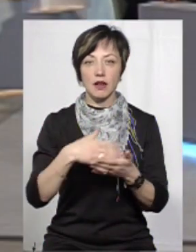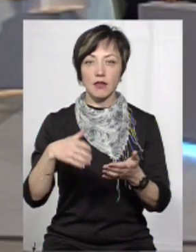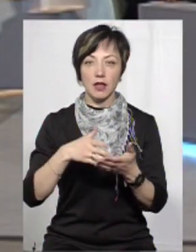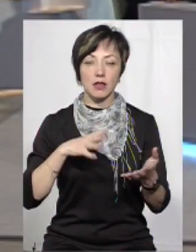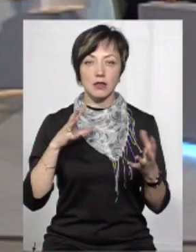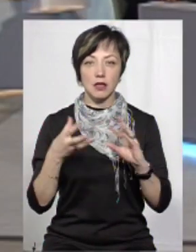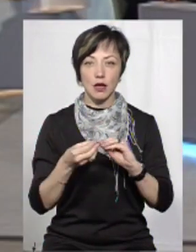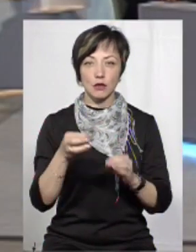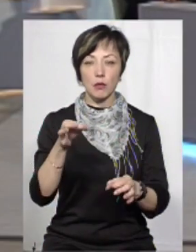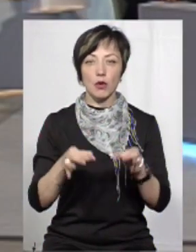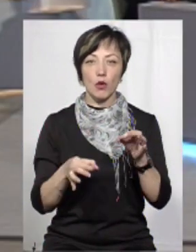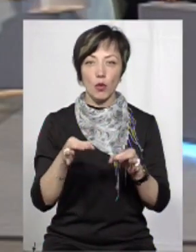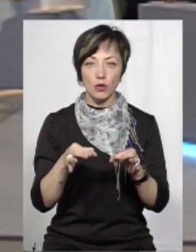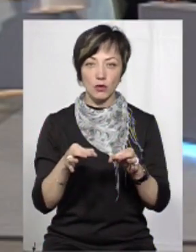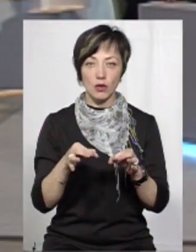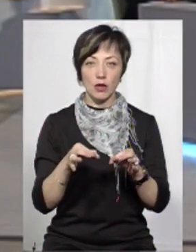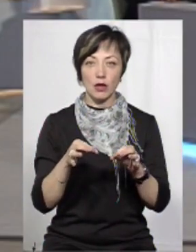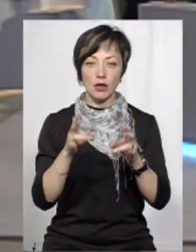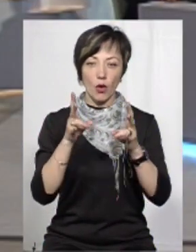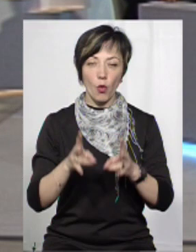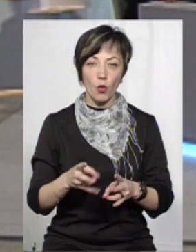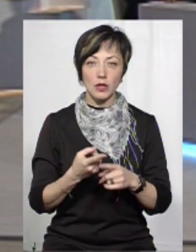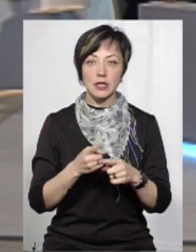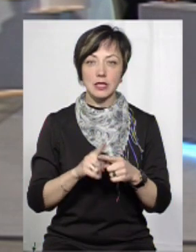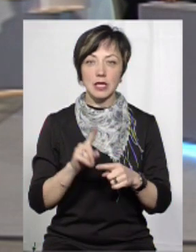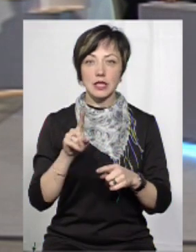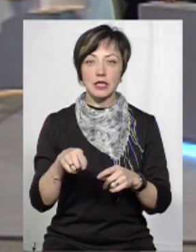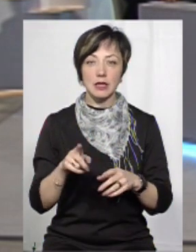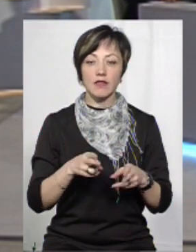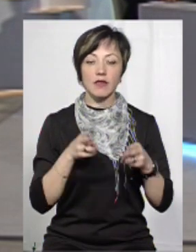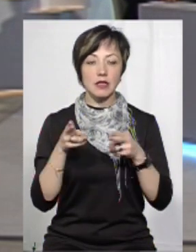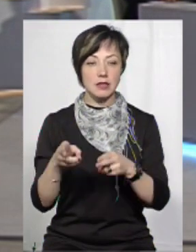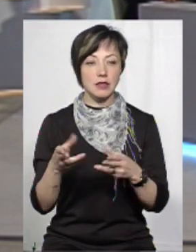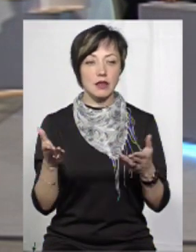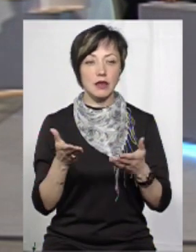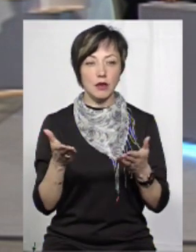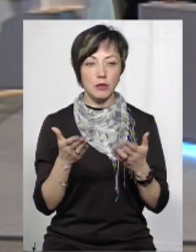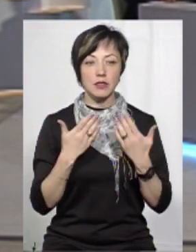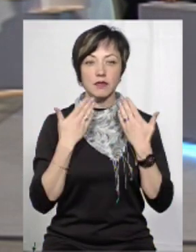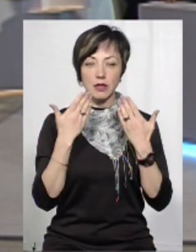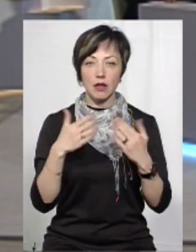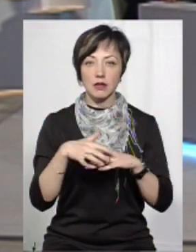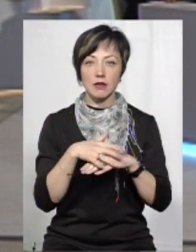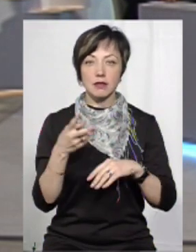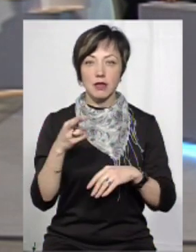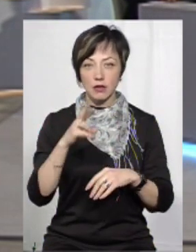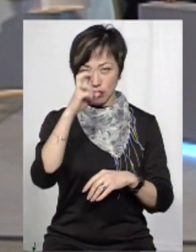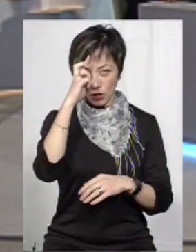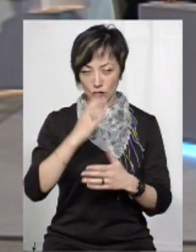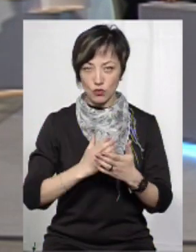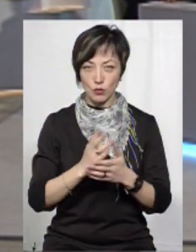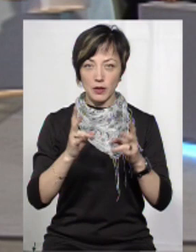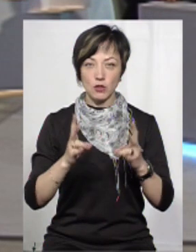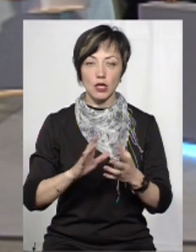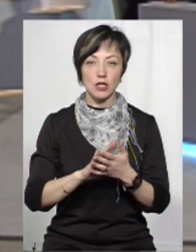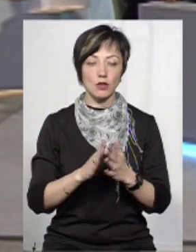наслідків природньої негоди. Це ті виїзди, за якими зверталося населення до Державної служби України